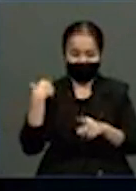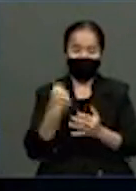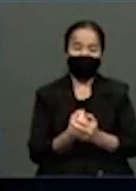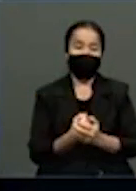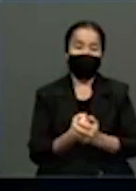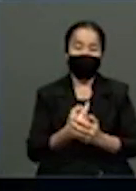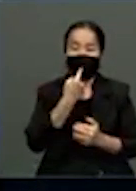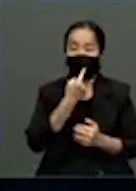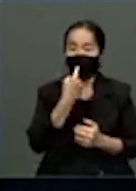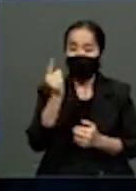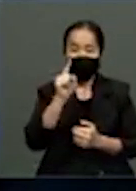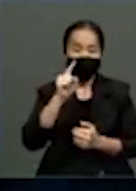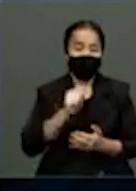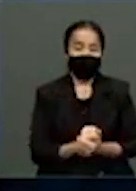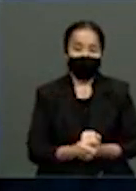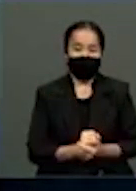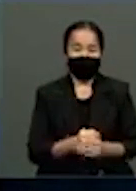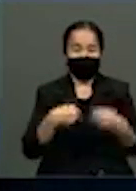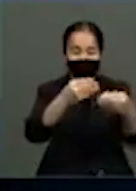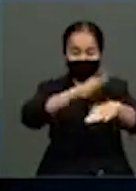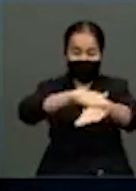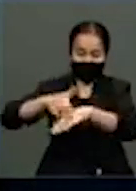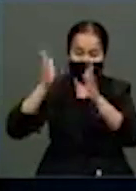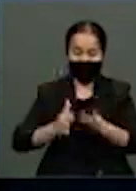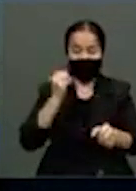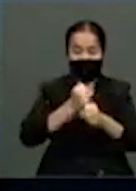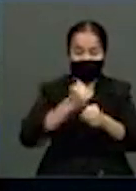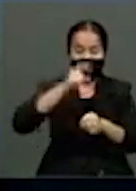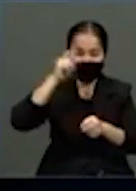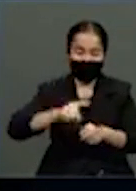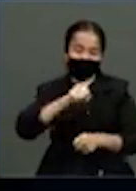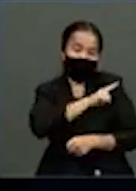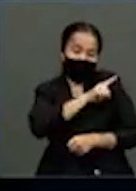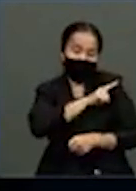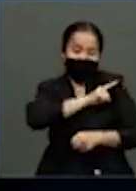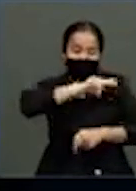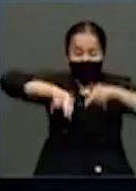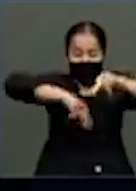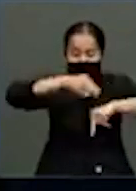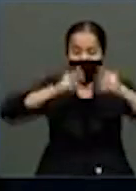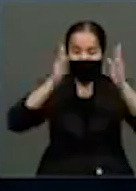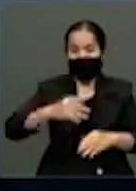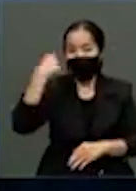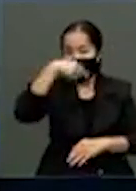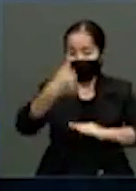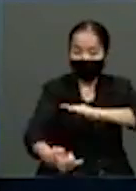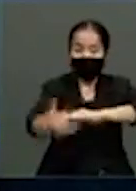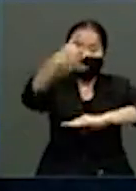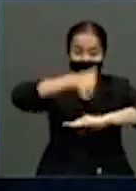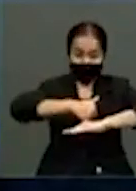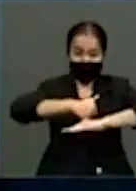ครับในเรื่องตรงนี้ให้มีการดูแลผู้ที่จะเดินทางผ่านชายแด